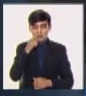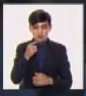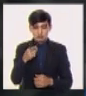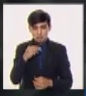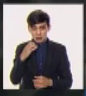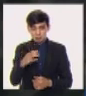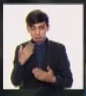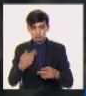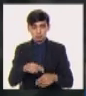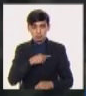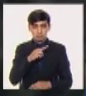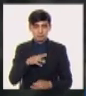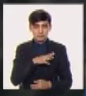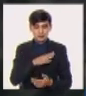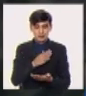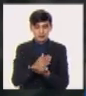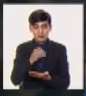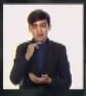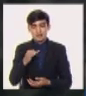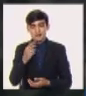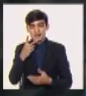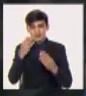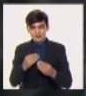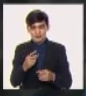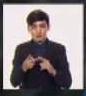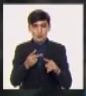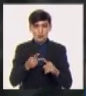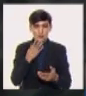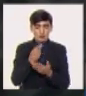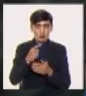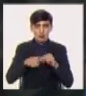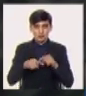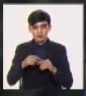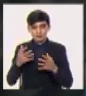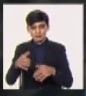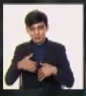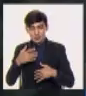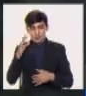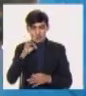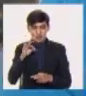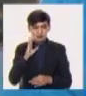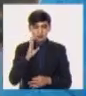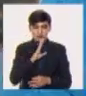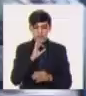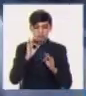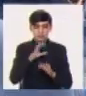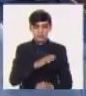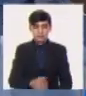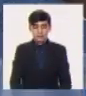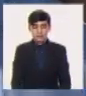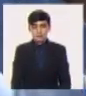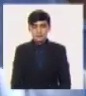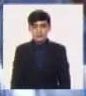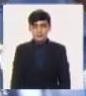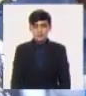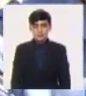ішінде айырылып қалғандар бар. Екі күннің ішінде екінші туысының мүрдесін алып кетуге келген азамат та ашынып сұхбат берді. Шын